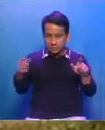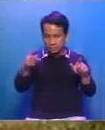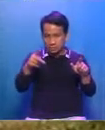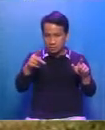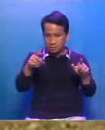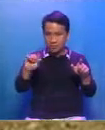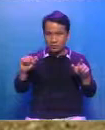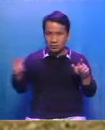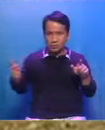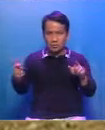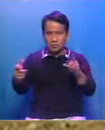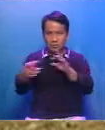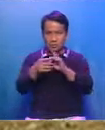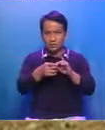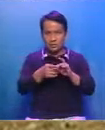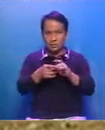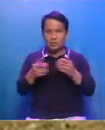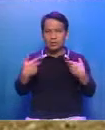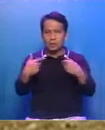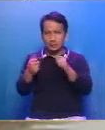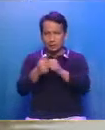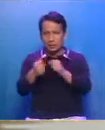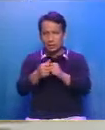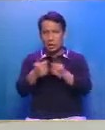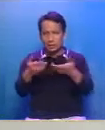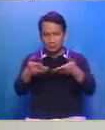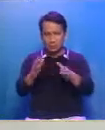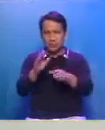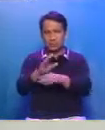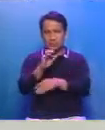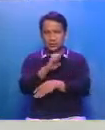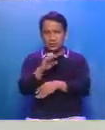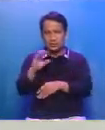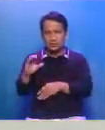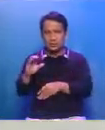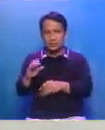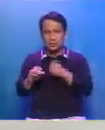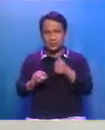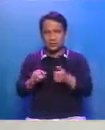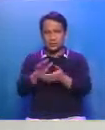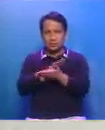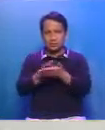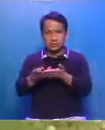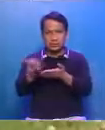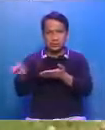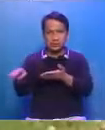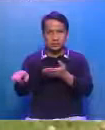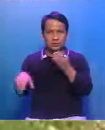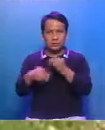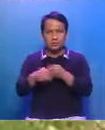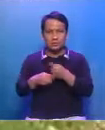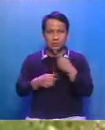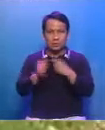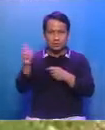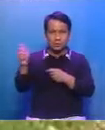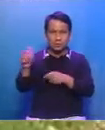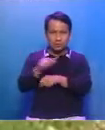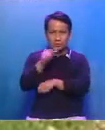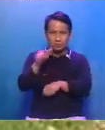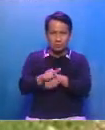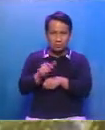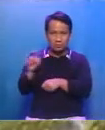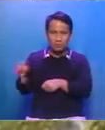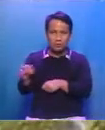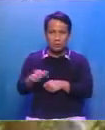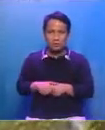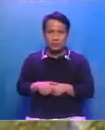yan, covered by an ECC yan. Sa kanilang lupa ito eh. Nililis ko lang sa kanila ito. Kaya yung pagka sinabi